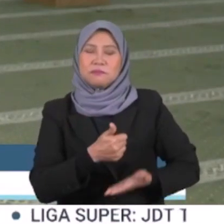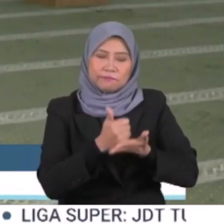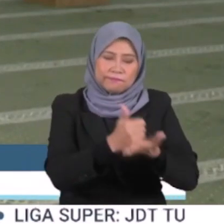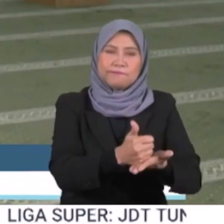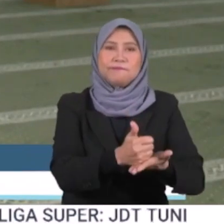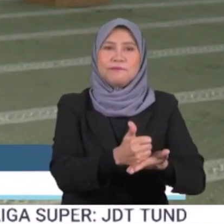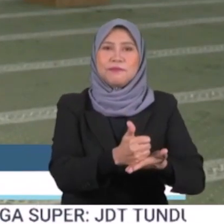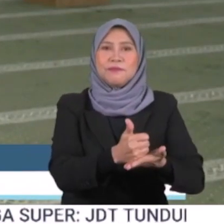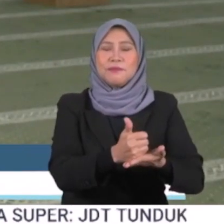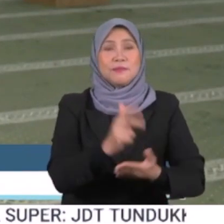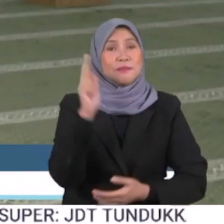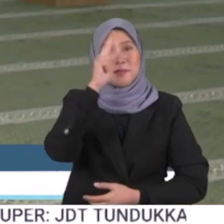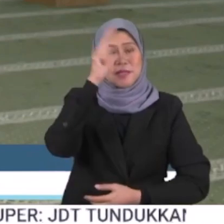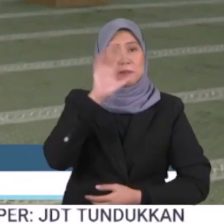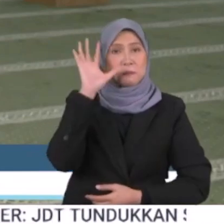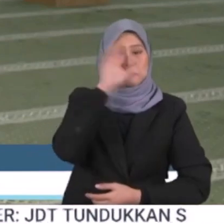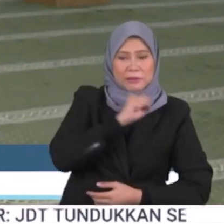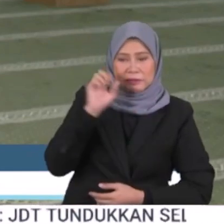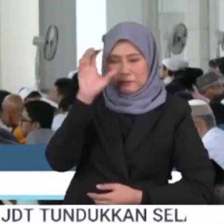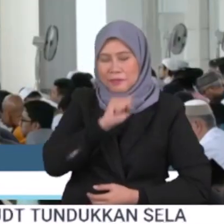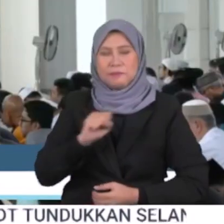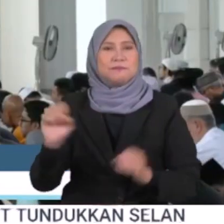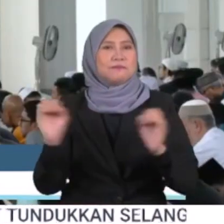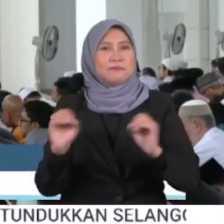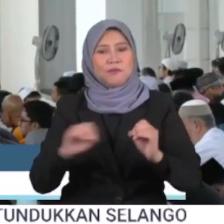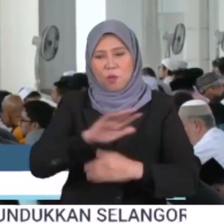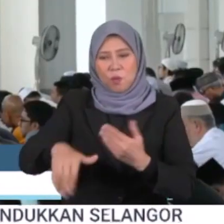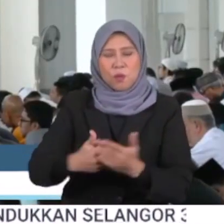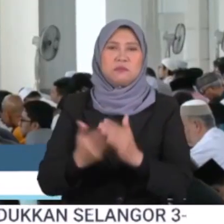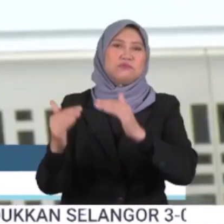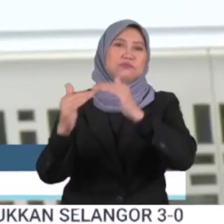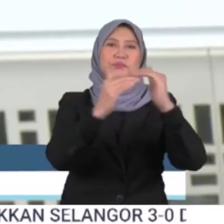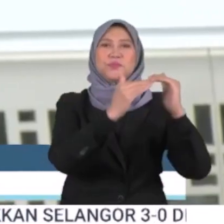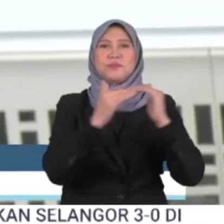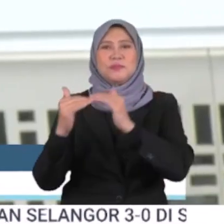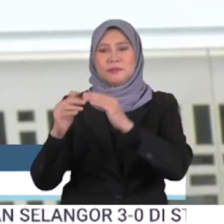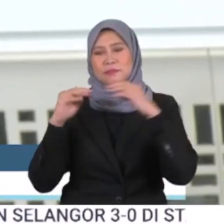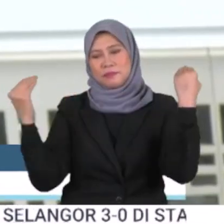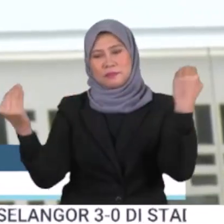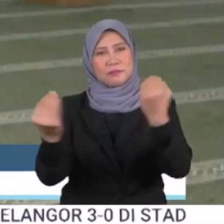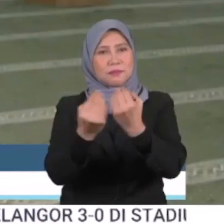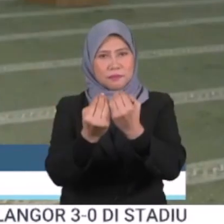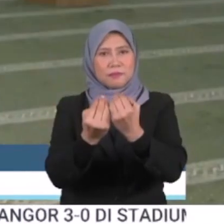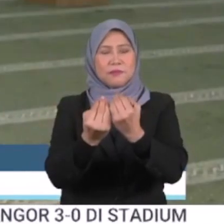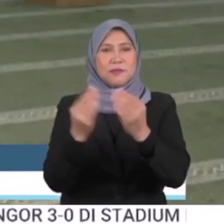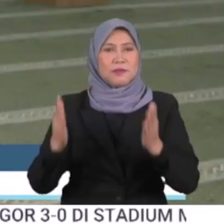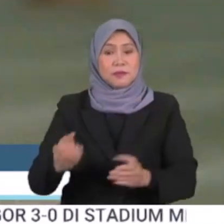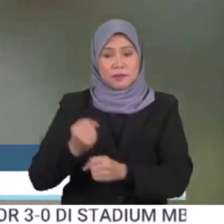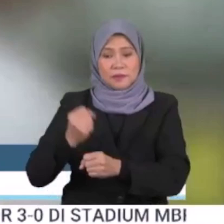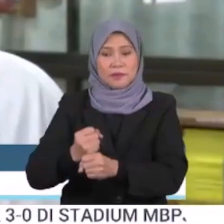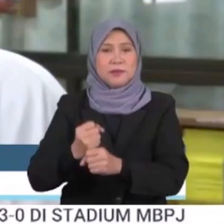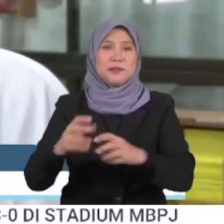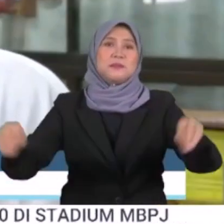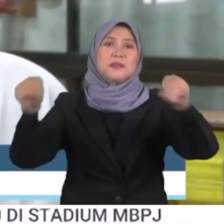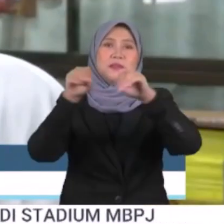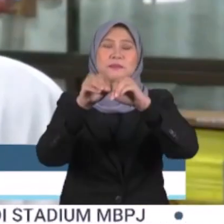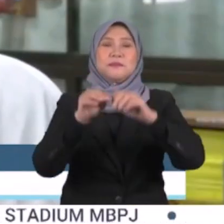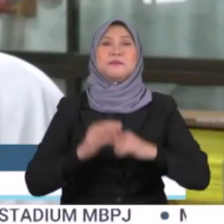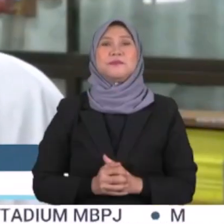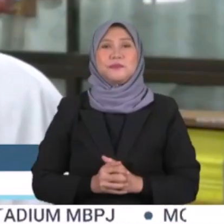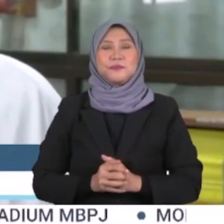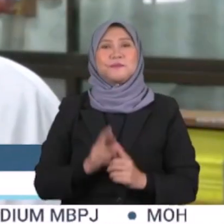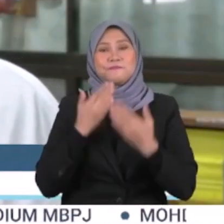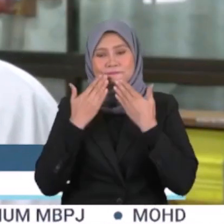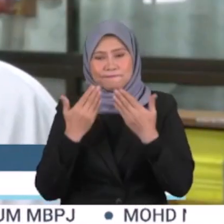bahawa kerajaan tidak terlepas setiap peringkat masyarakat, termasuklah juga dengan yang bertugas di masjid ni. Saya